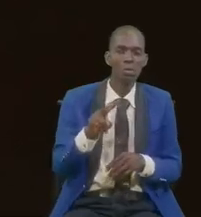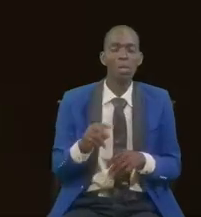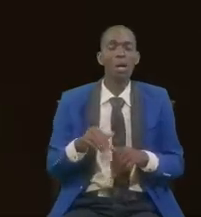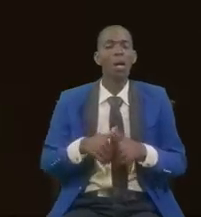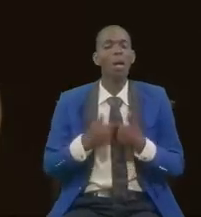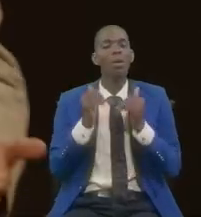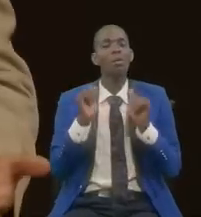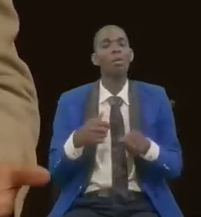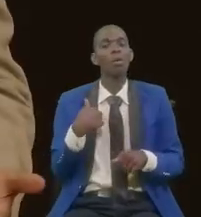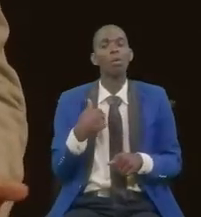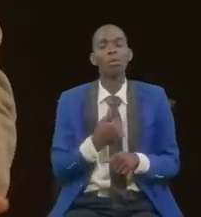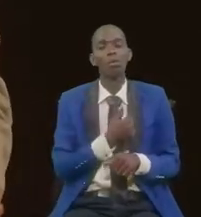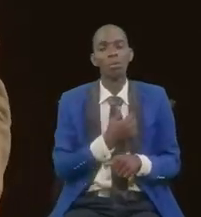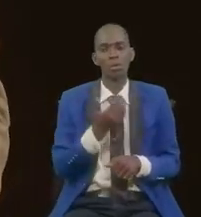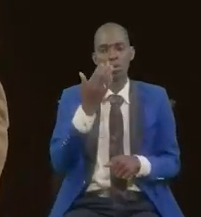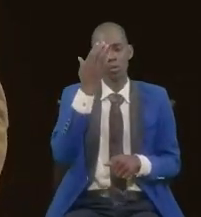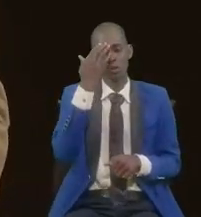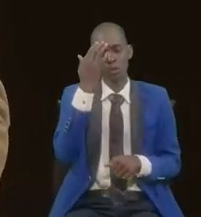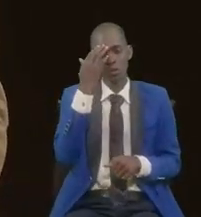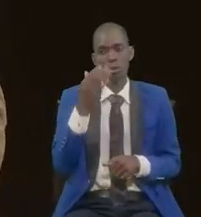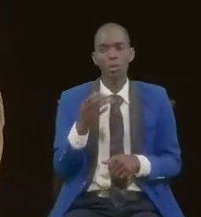qu'on peut dire,